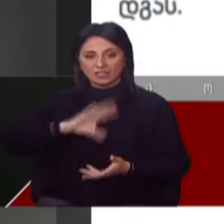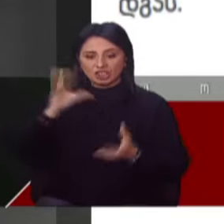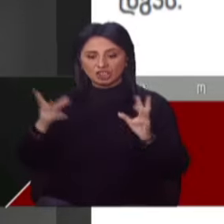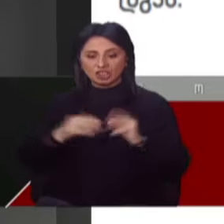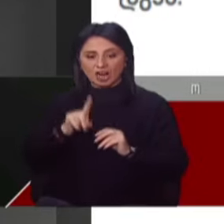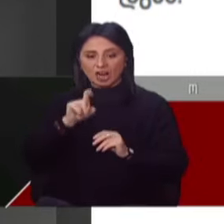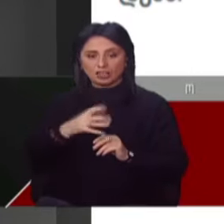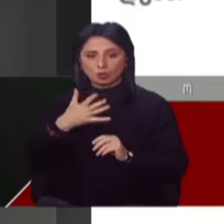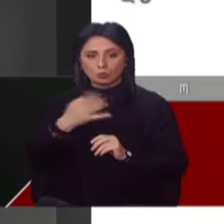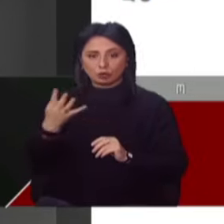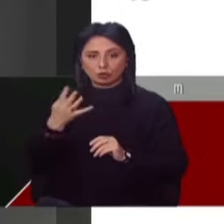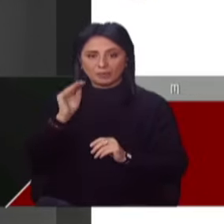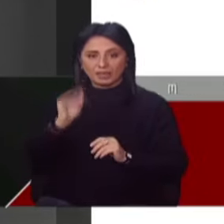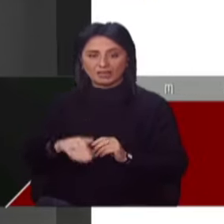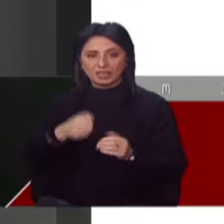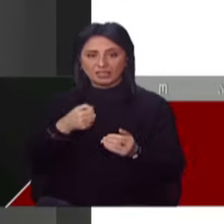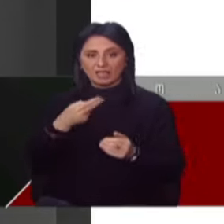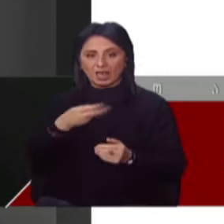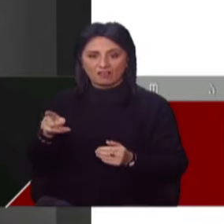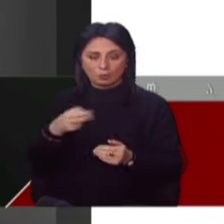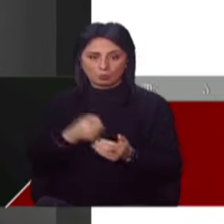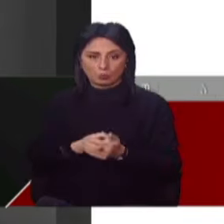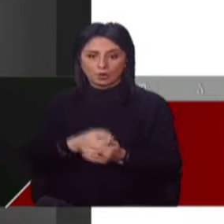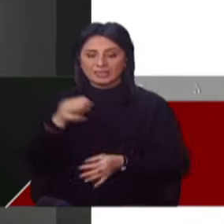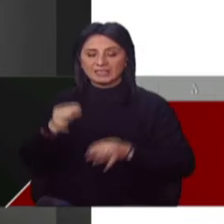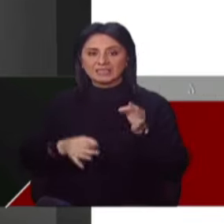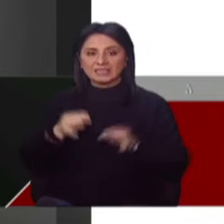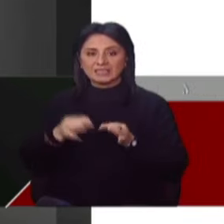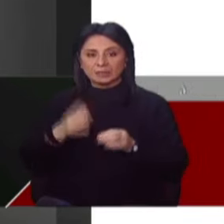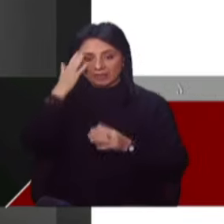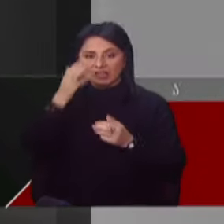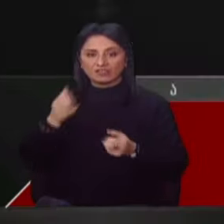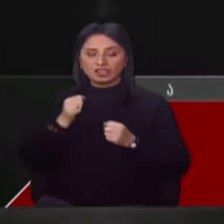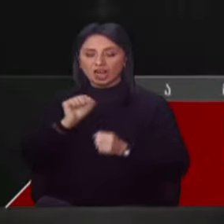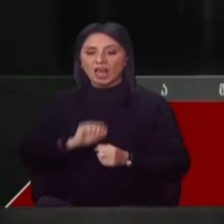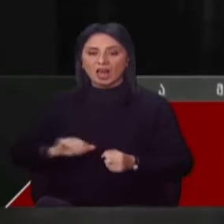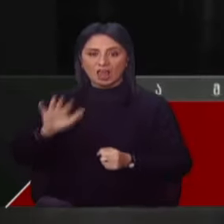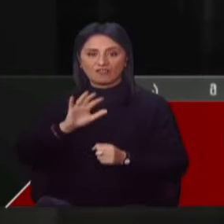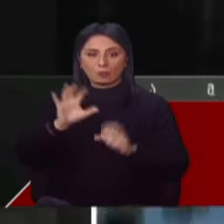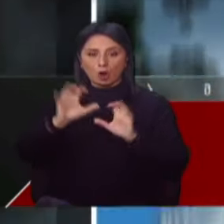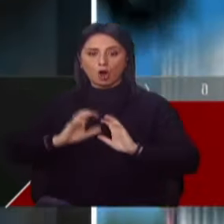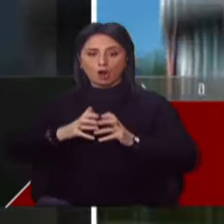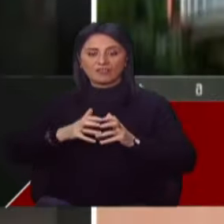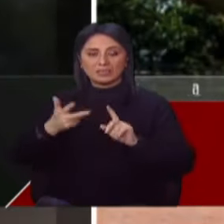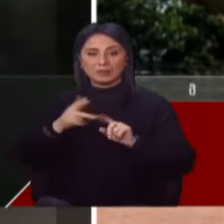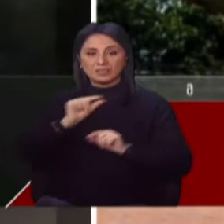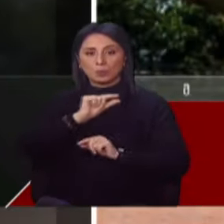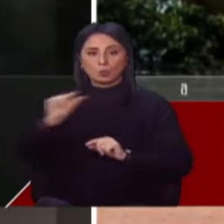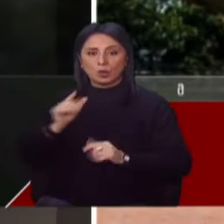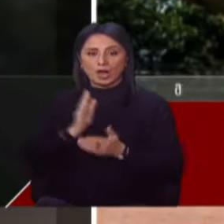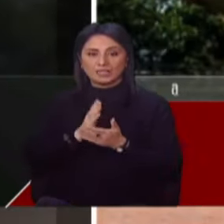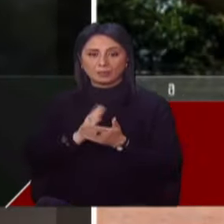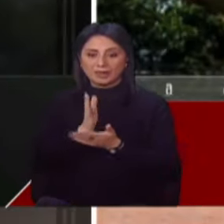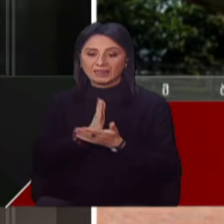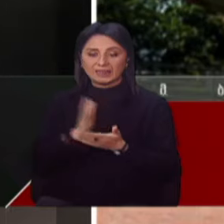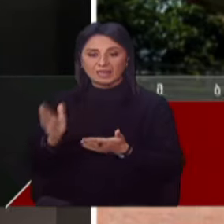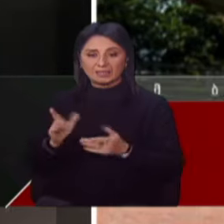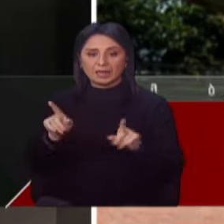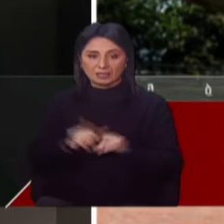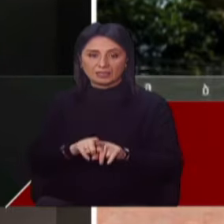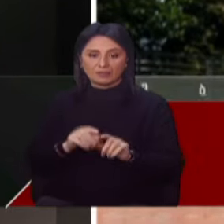ჯამში 154,000-მდე ევრო. ამასთან სასამართლომ თავი შეიკავა ევროპული კონვენციის მესამე მუხლის არსებით ნაწილზე,